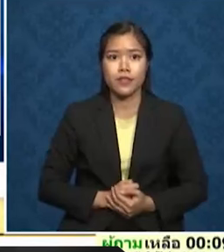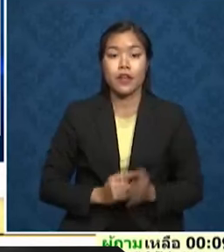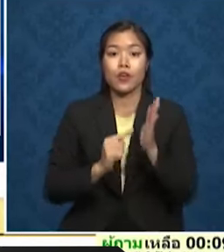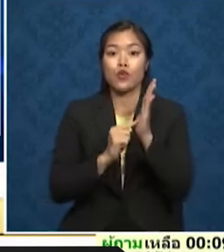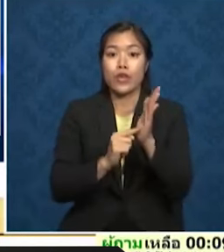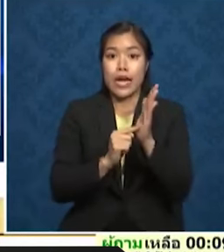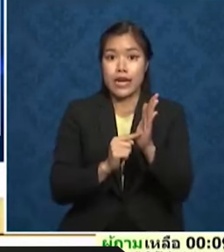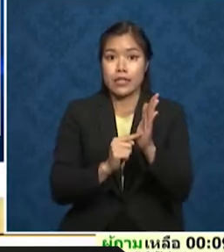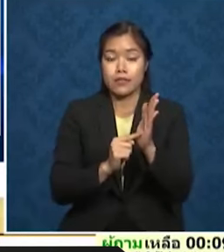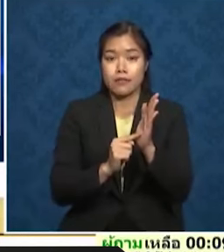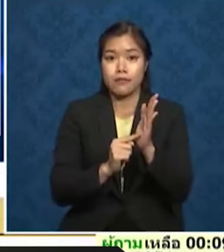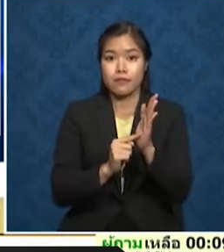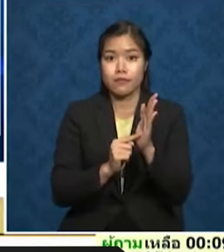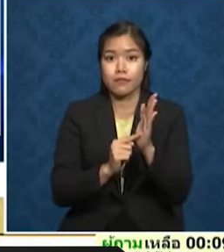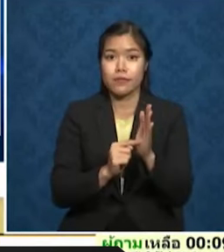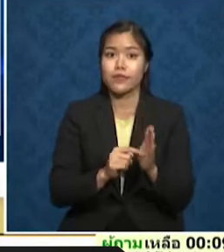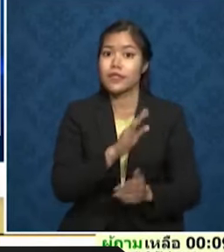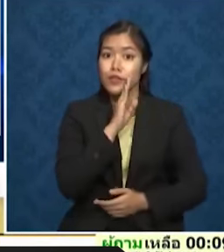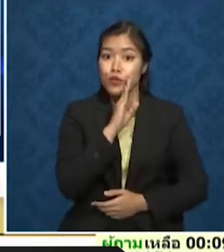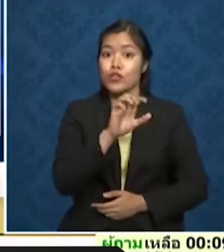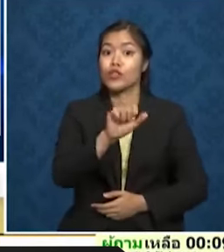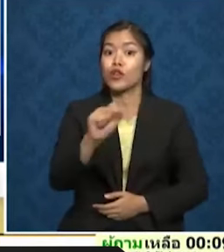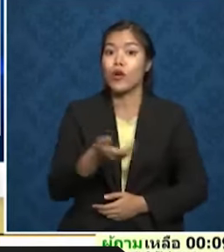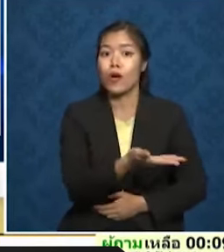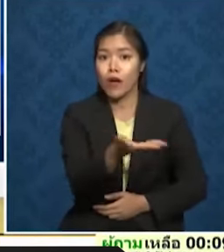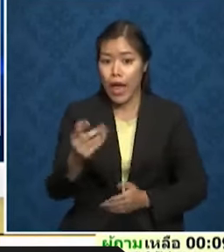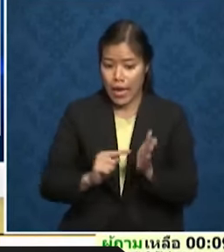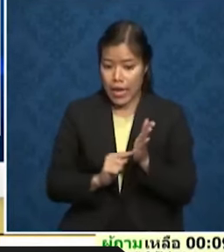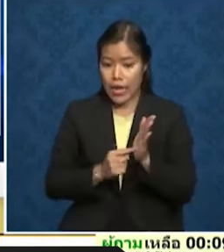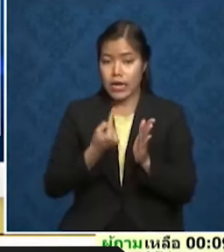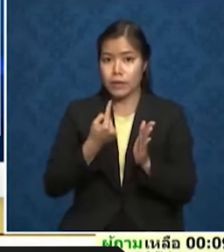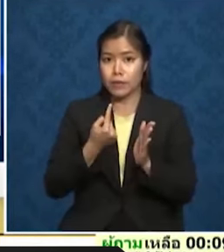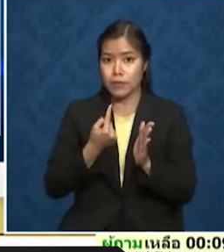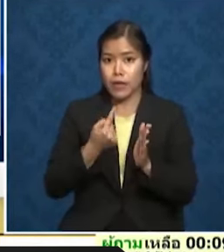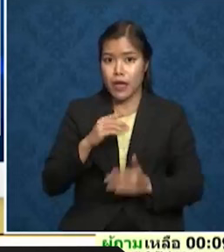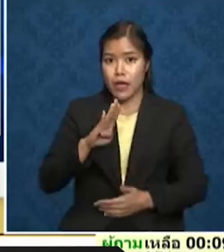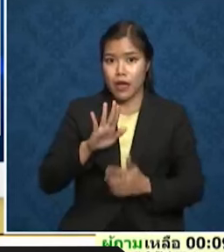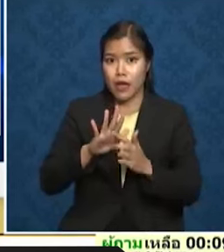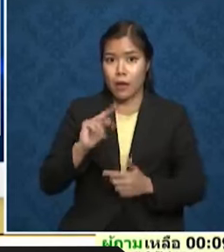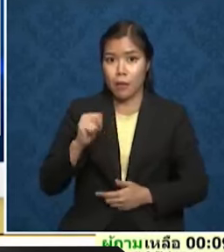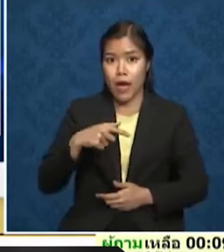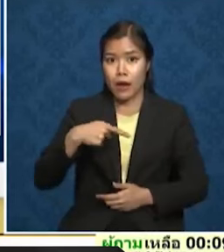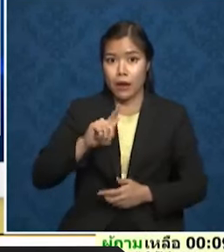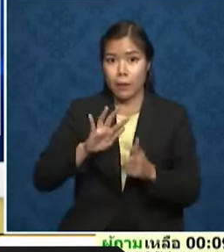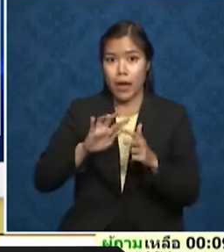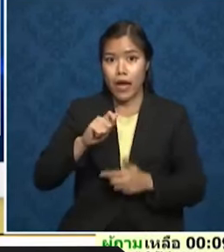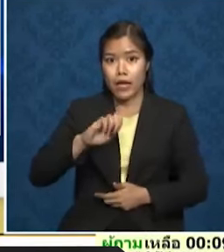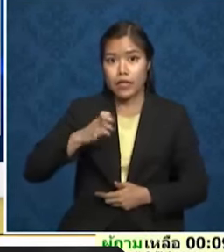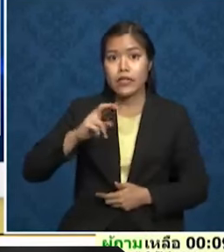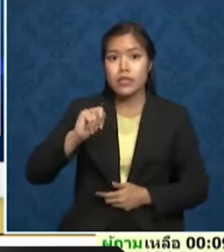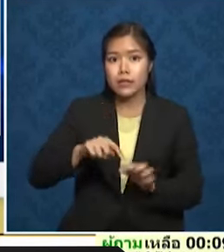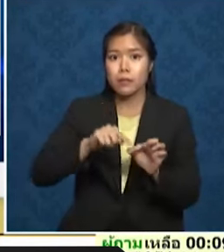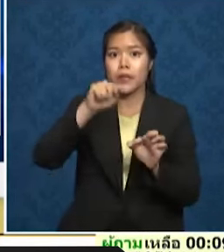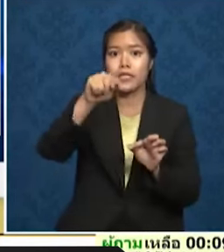างเช่นนะคะเช่นท่านสมาชิกเดินทางต้นทางที่ด่านบางปะอินนะคะปลายทางไปถึงด่านขามทะเล